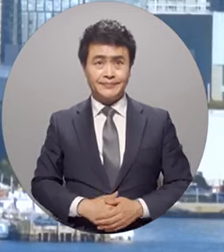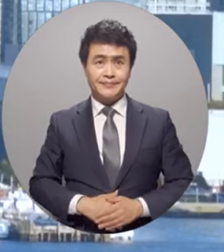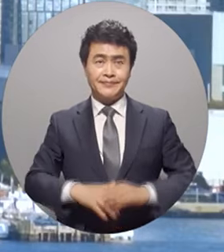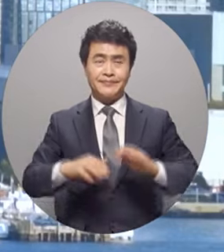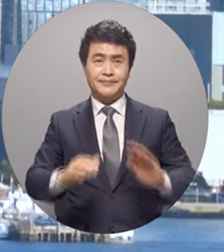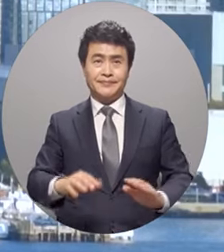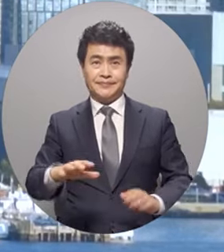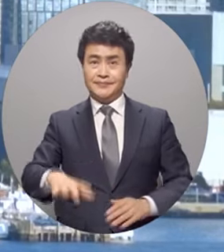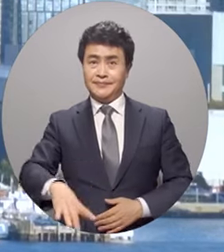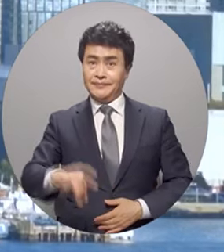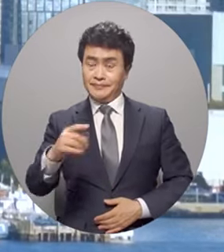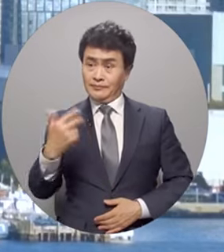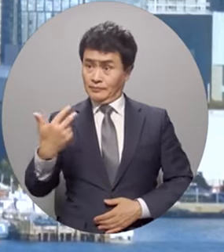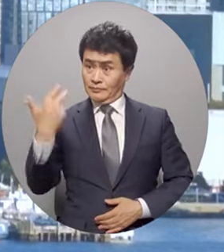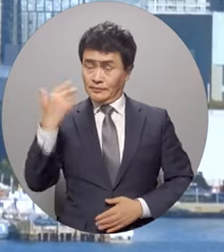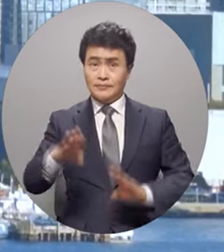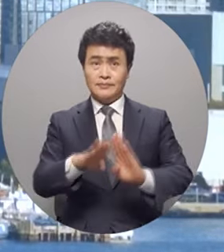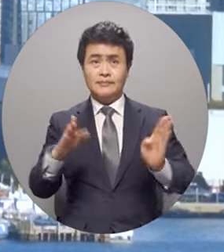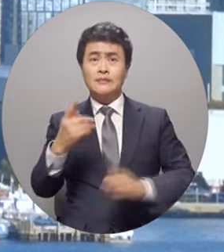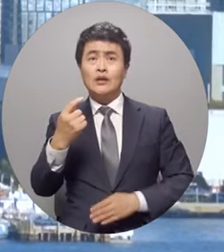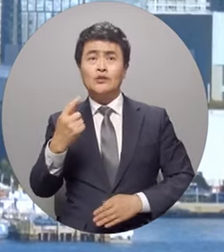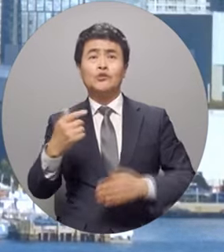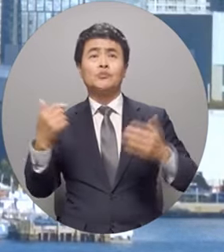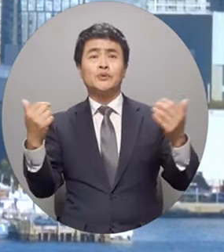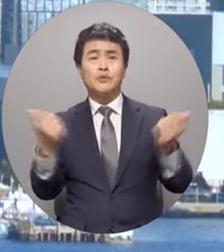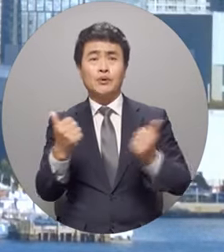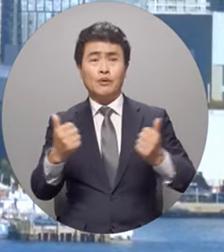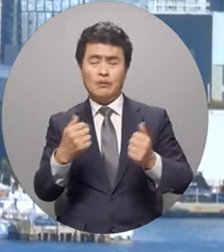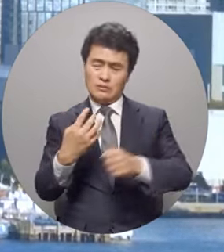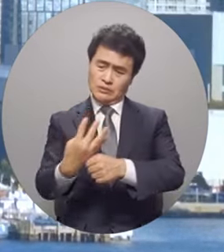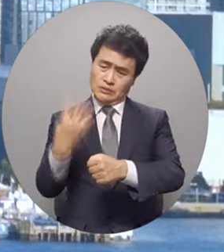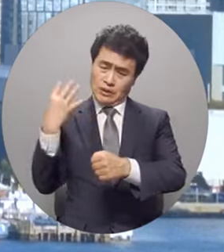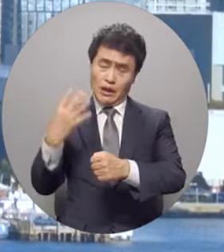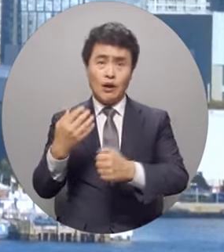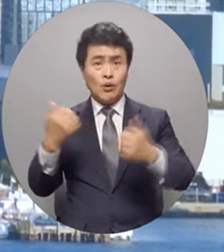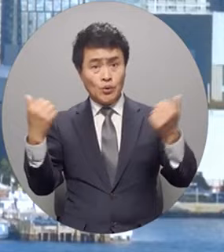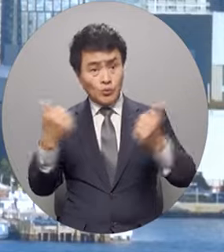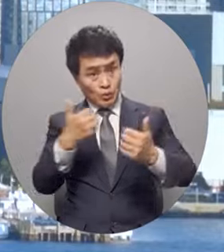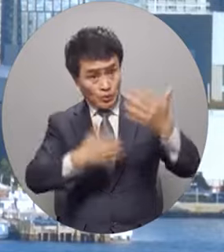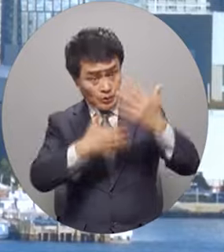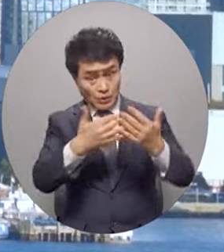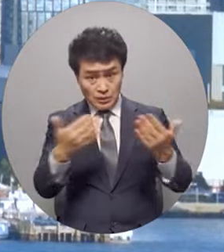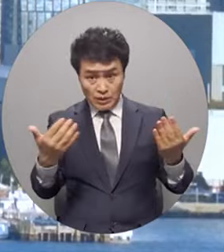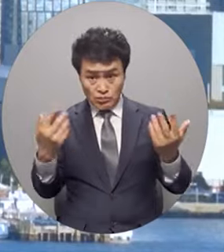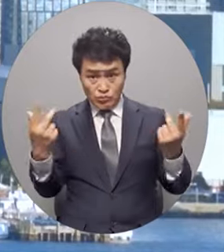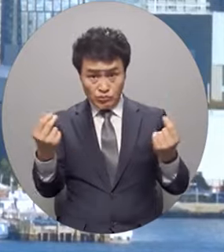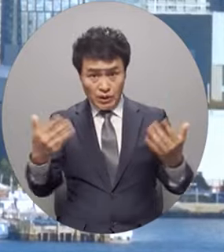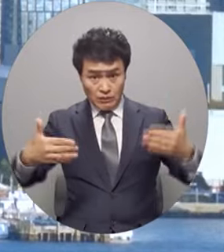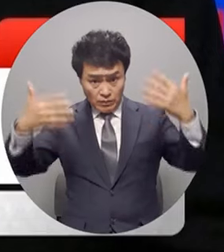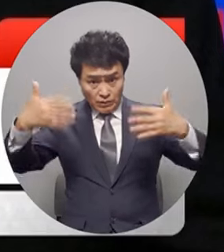네, 먼저 지난주 열렸던 TV 토론과 4년 전 열렸던 토론 영상 비교해서 보시죠.